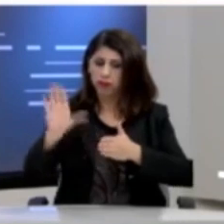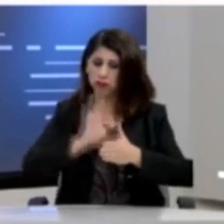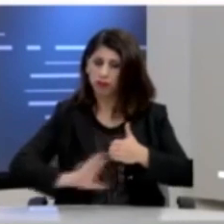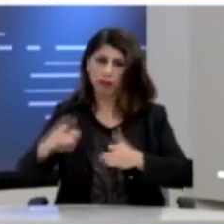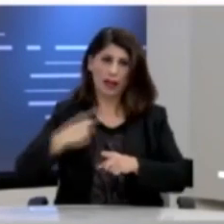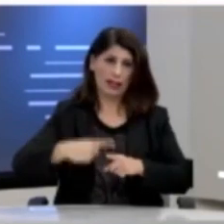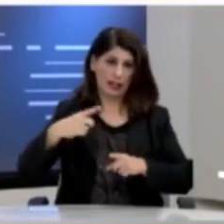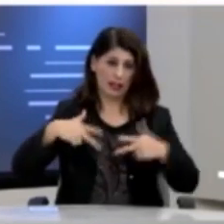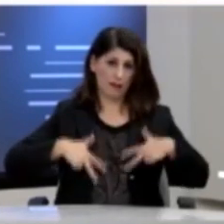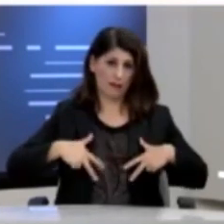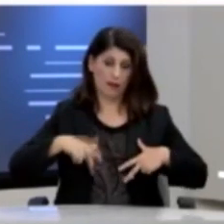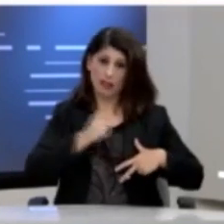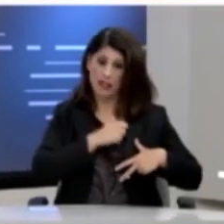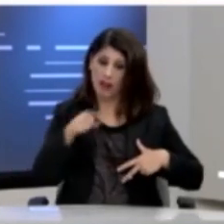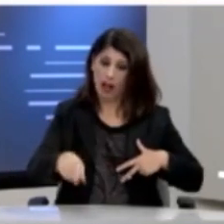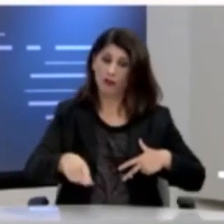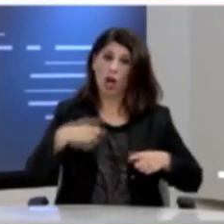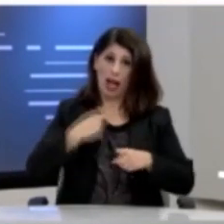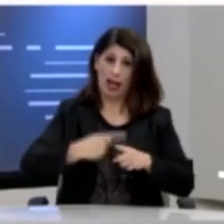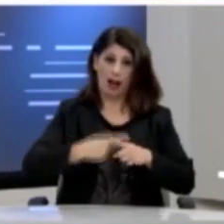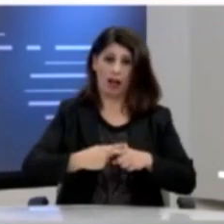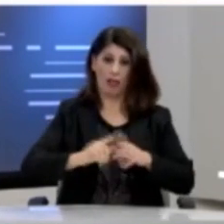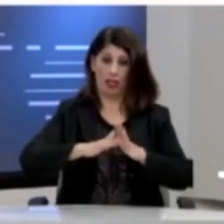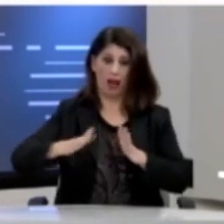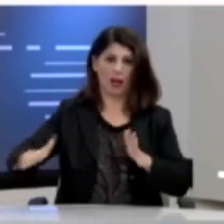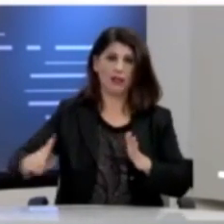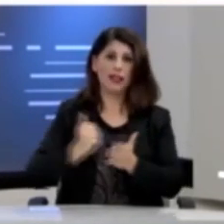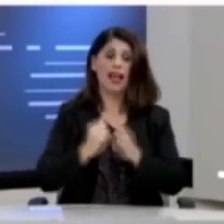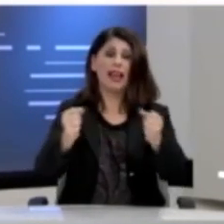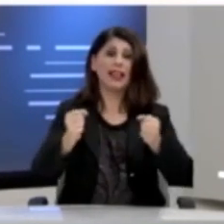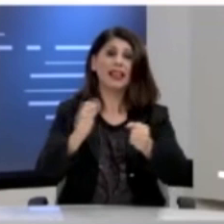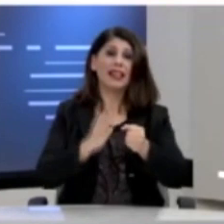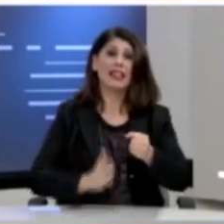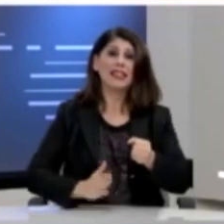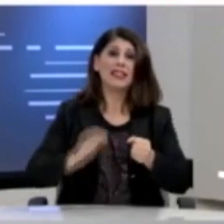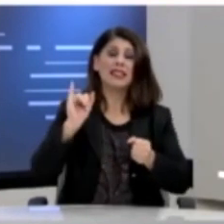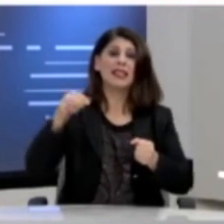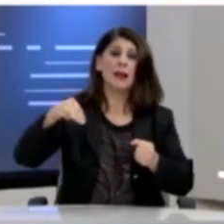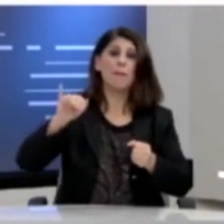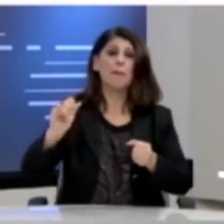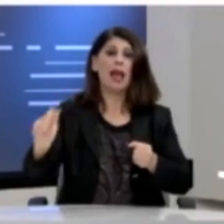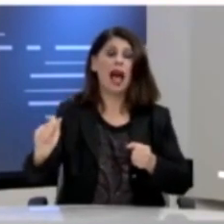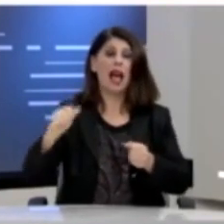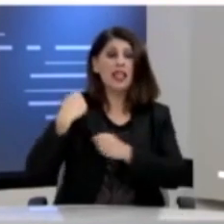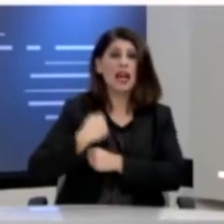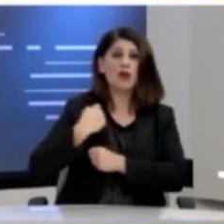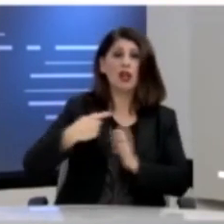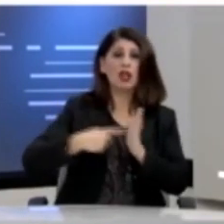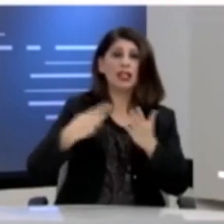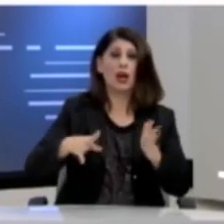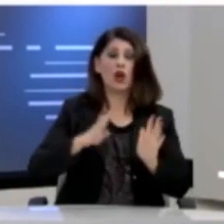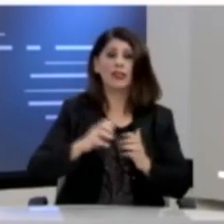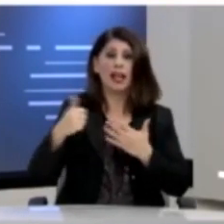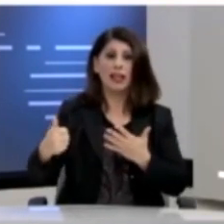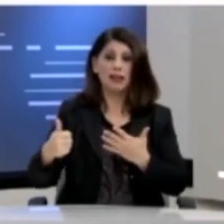κυβερνήσεις θεωρούν ως μέρος της ελληνικής υφαλοκρηπίδας και η κρίση των ημείων το Γενάρη του 1996 που έφερε τις